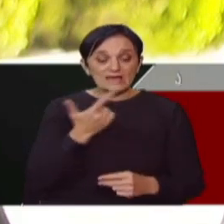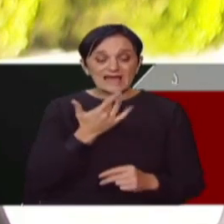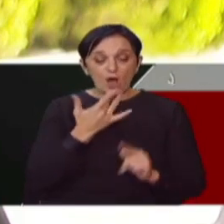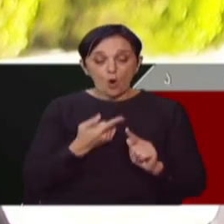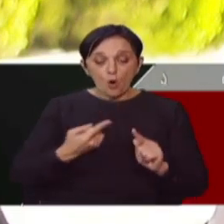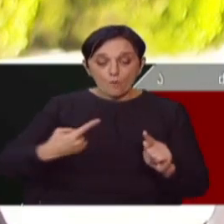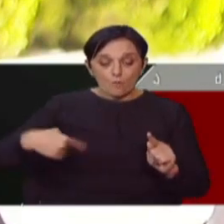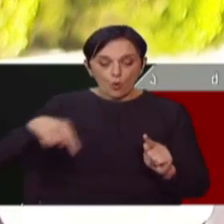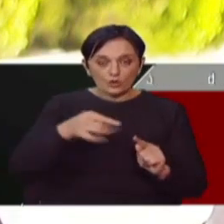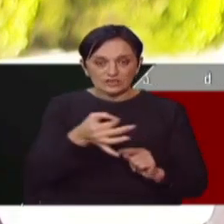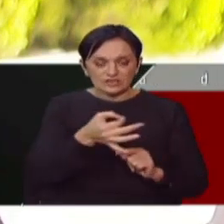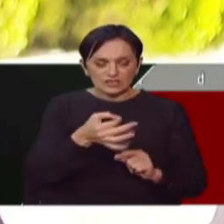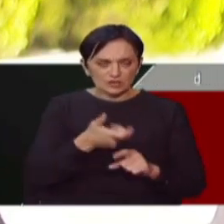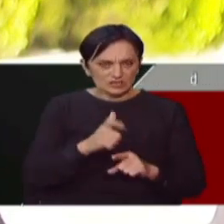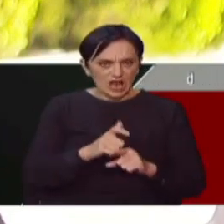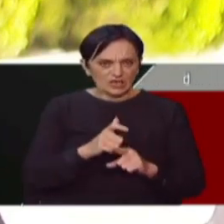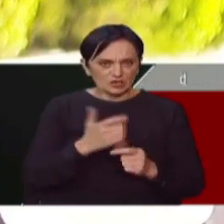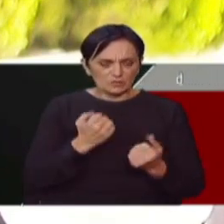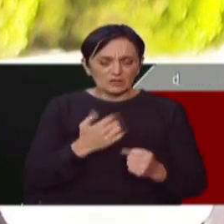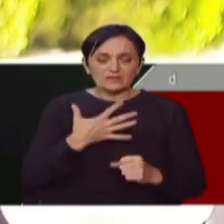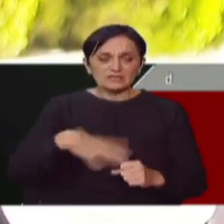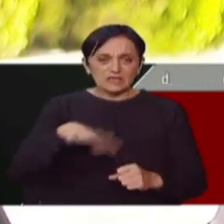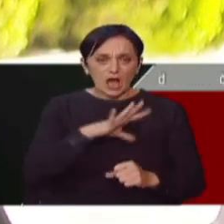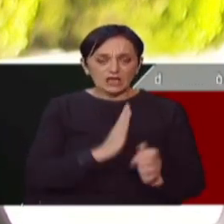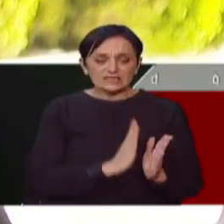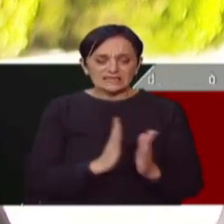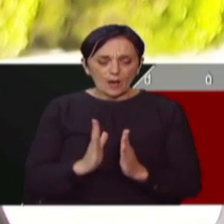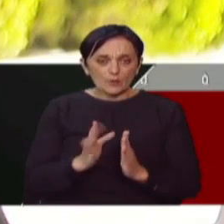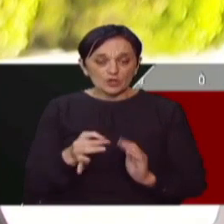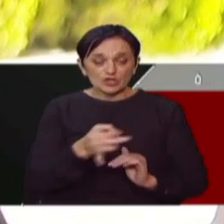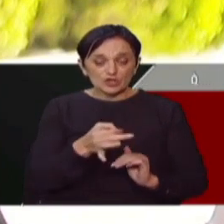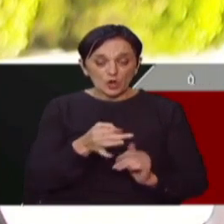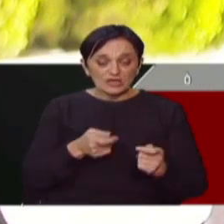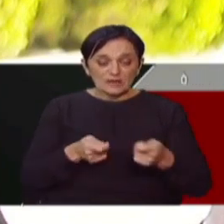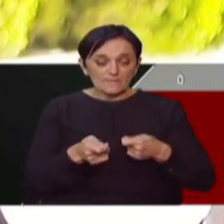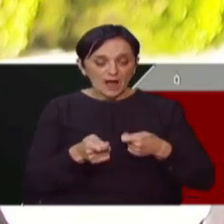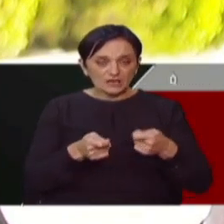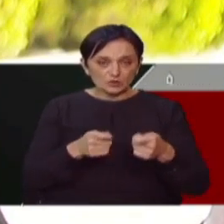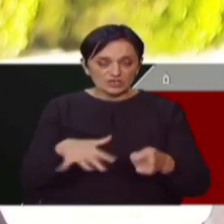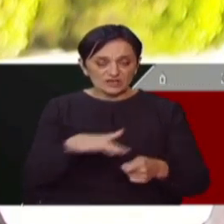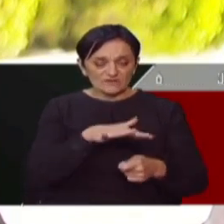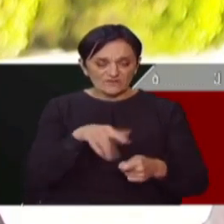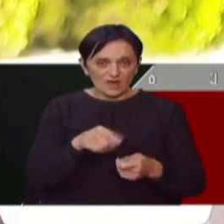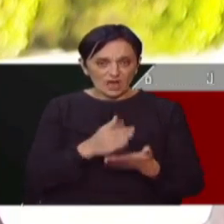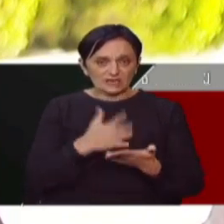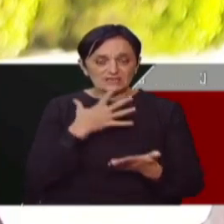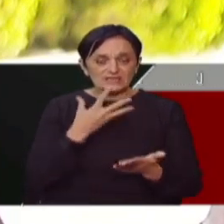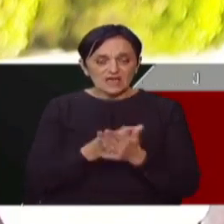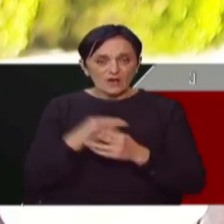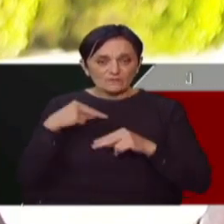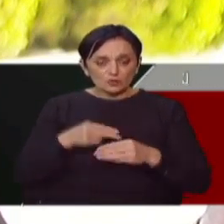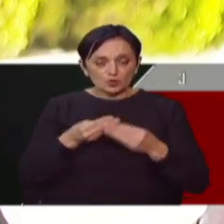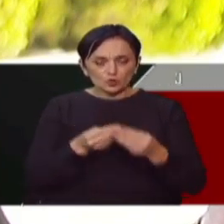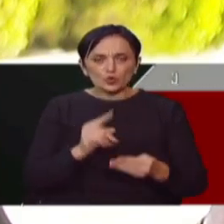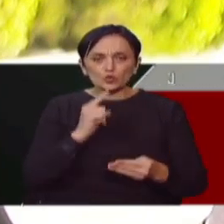გეოპოლიტიკური ლანდშაფტი რეგიონში ძალიან მყიფეა. საქართველოს სტაბილური და რეგიონის მასტაბილურებელი ქვეყანაა, რომელსაც თავისი წვლილი